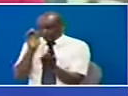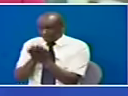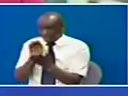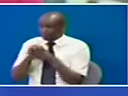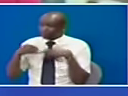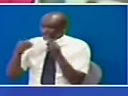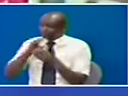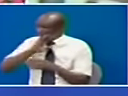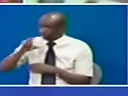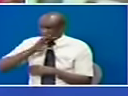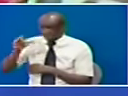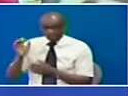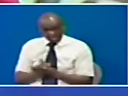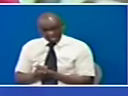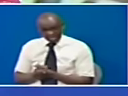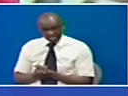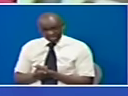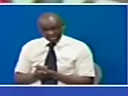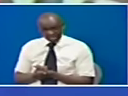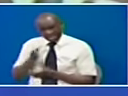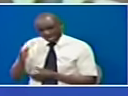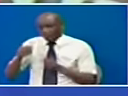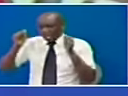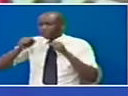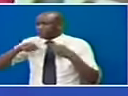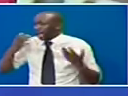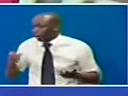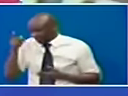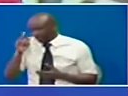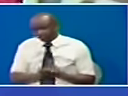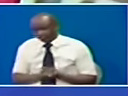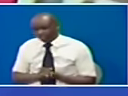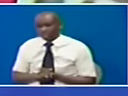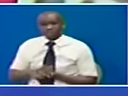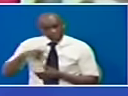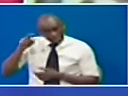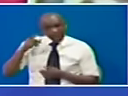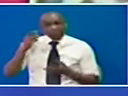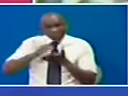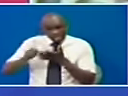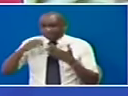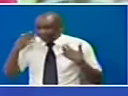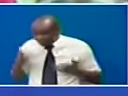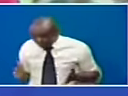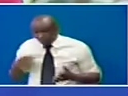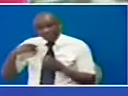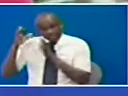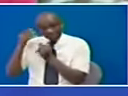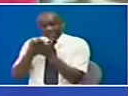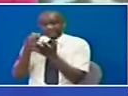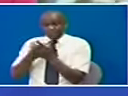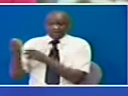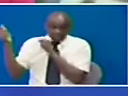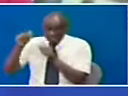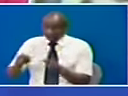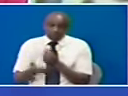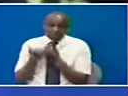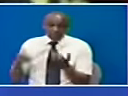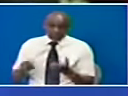kaunti. Je, maafikiano hayo yamefikia wapi? Ni kitu ambacho tayari kimetiwa saini na tunatarajia pesa hizo zitasaidia